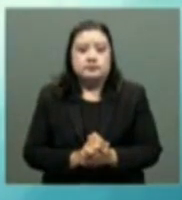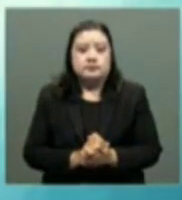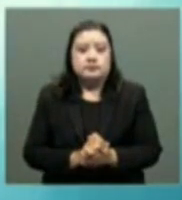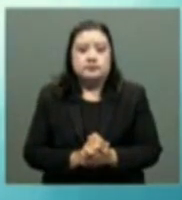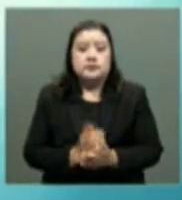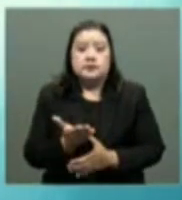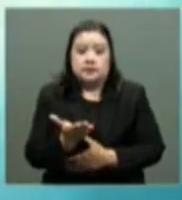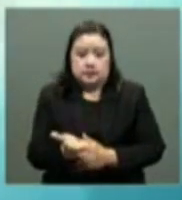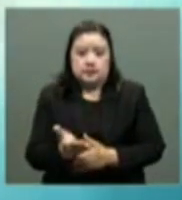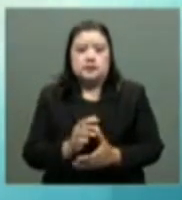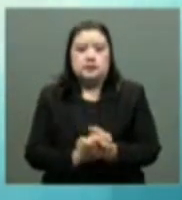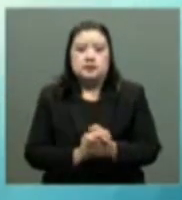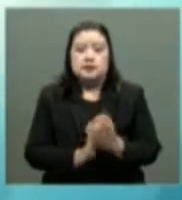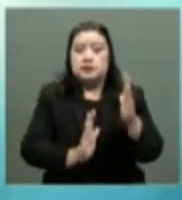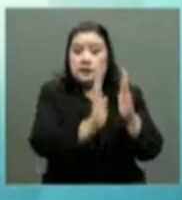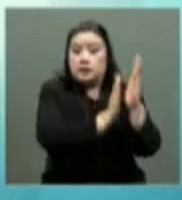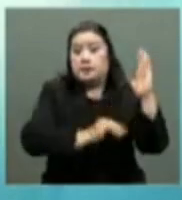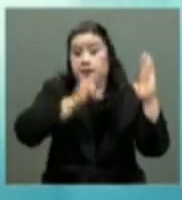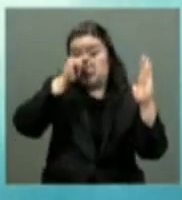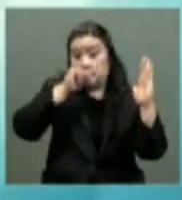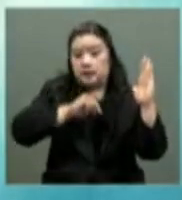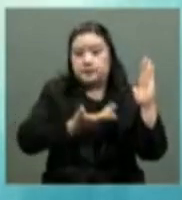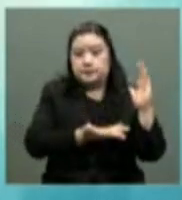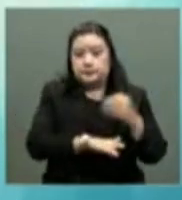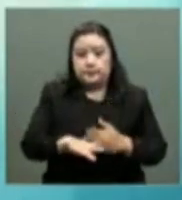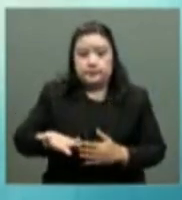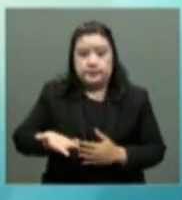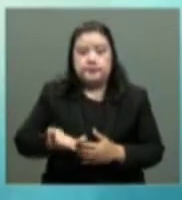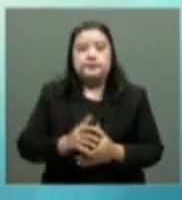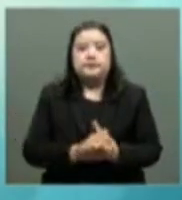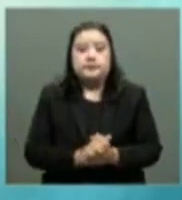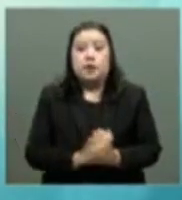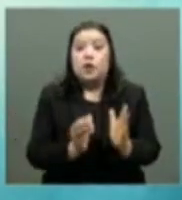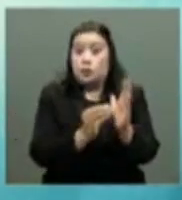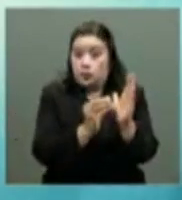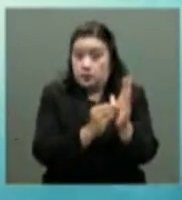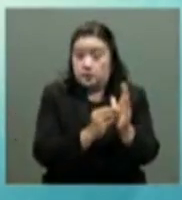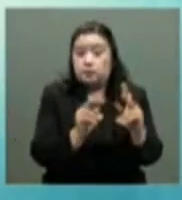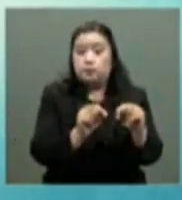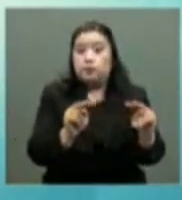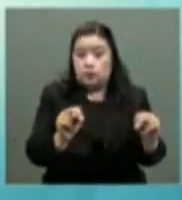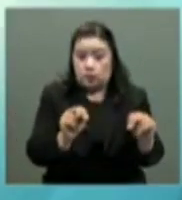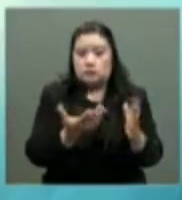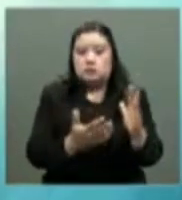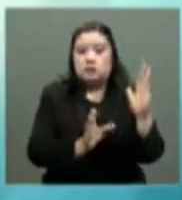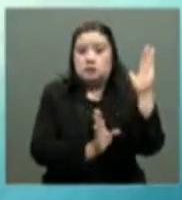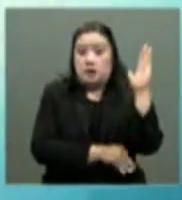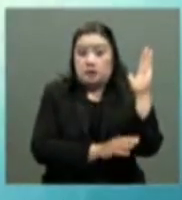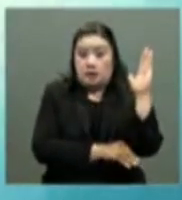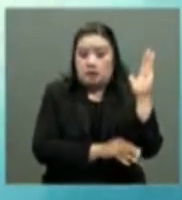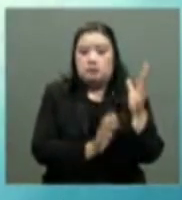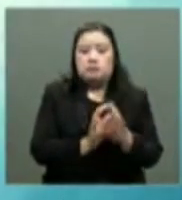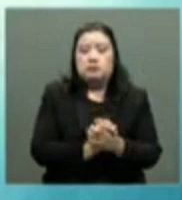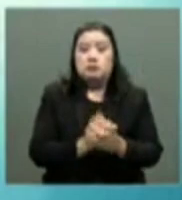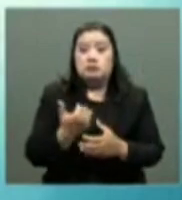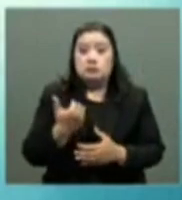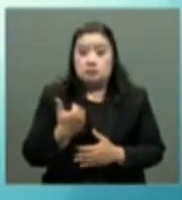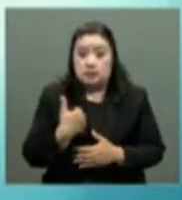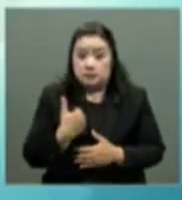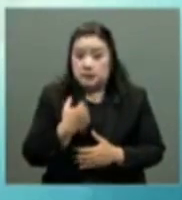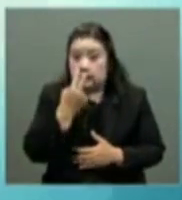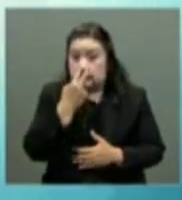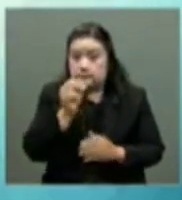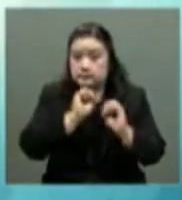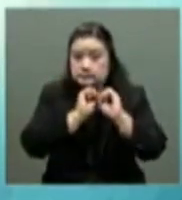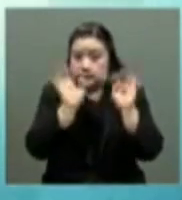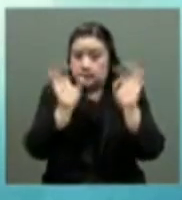ตามรายภาคนะครับก็จะเห็นว่ากรุงเทพนนทบุรีและภาคใต้ก็ยังเป็นสีที่เด่นม